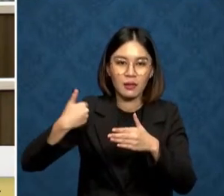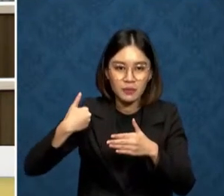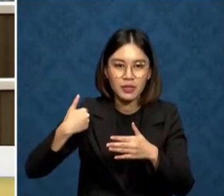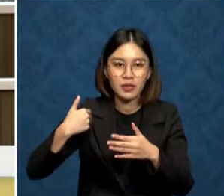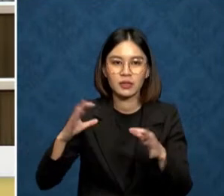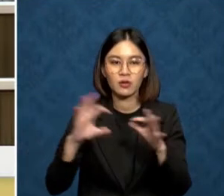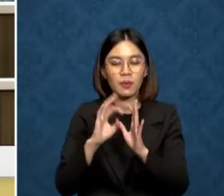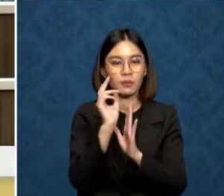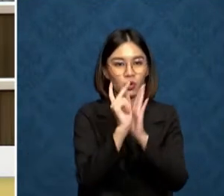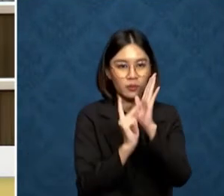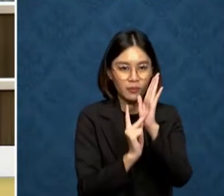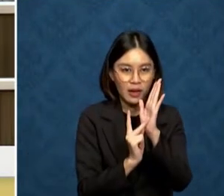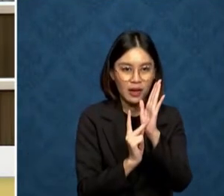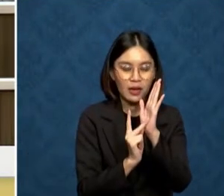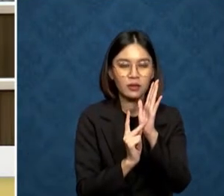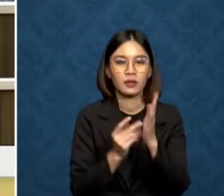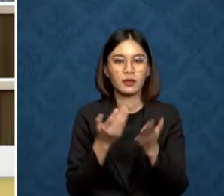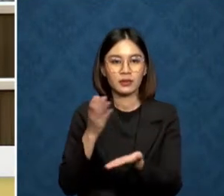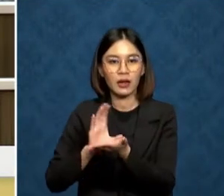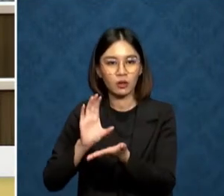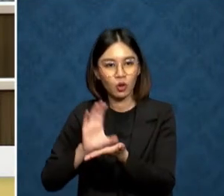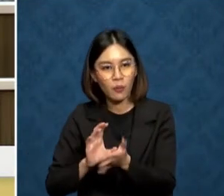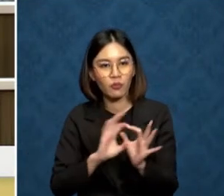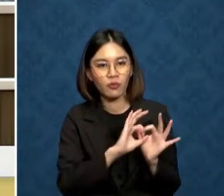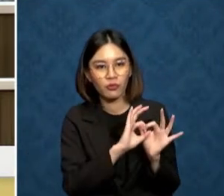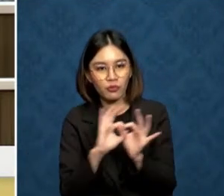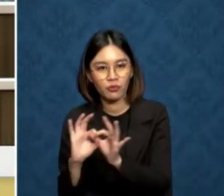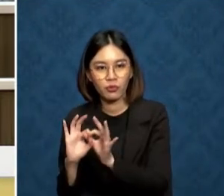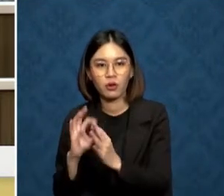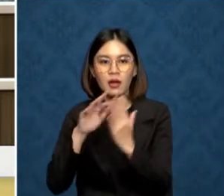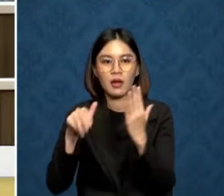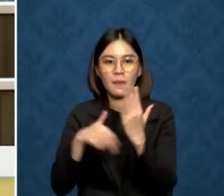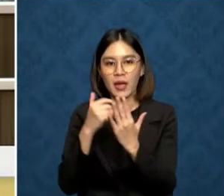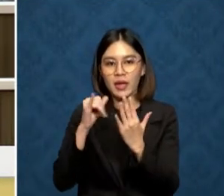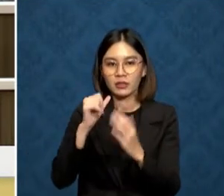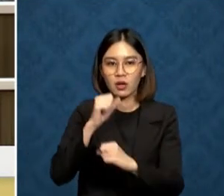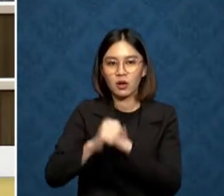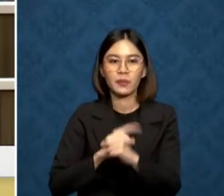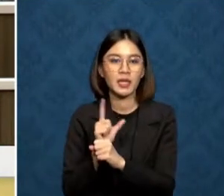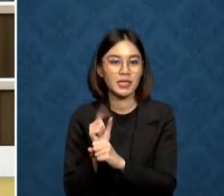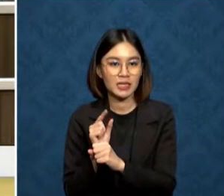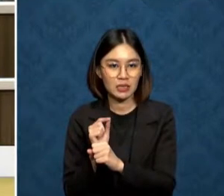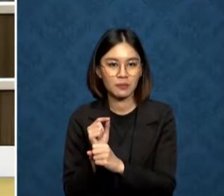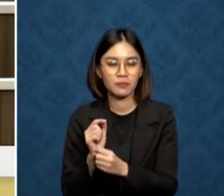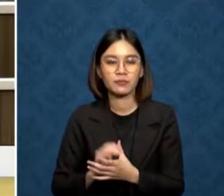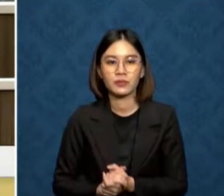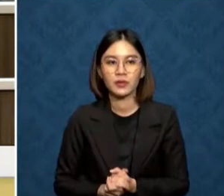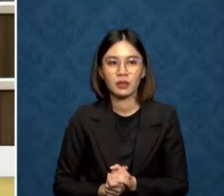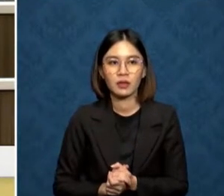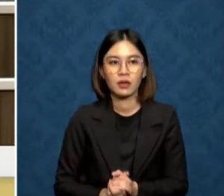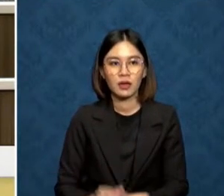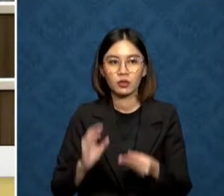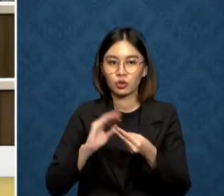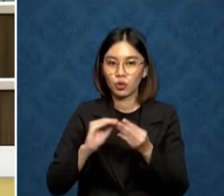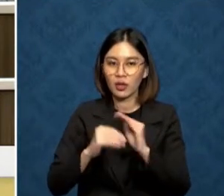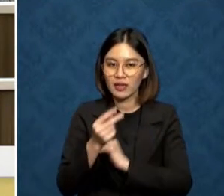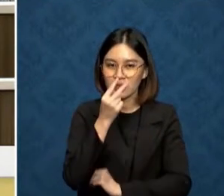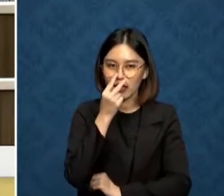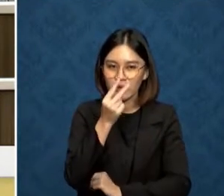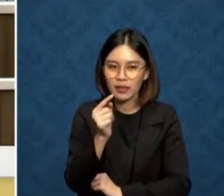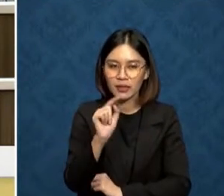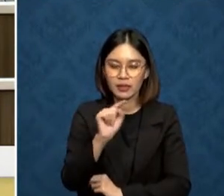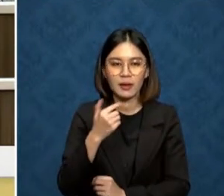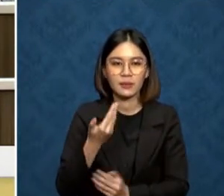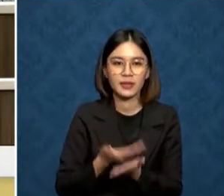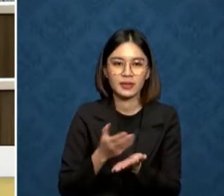กดทั้ดกฎหมายเรื่องของงประมาณผูกพันธหอวรอบยุทธศาตชาติ 20 ปีถ้ท่ไปดในตัเลจะเหนเลยครับ